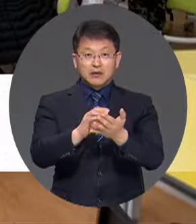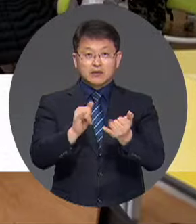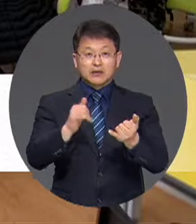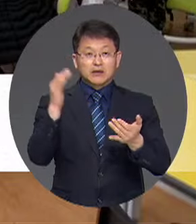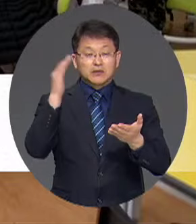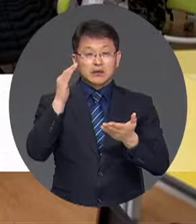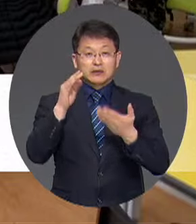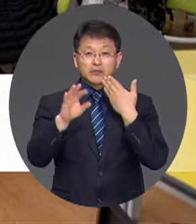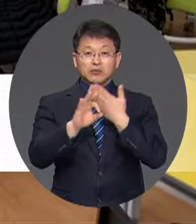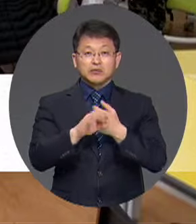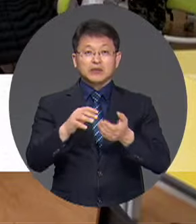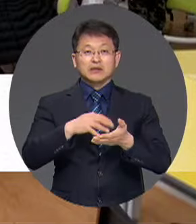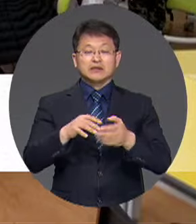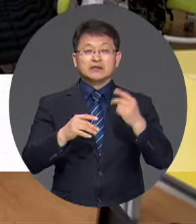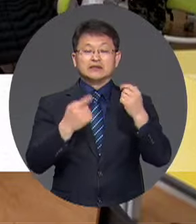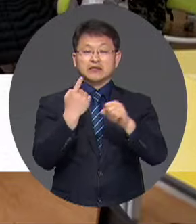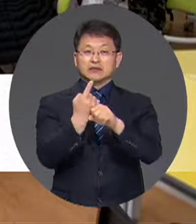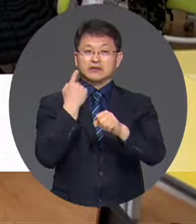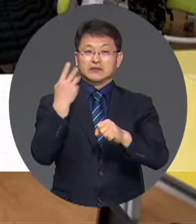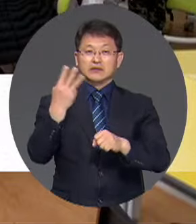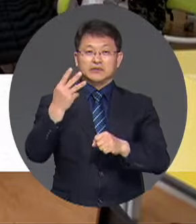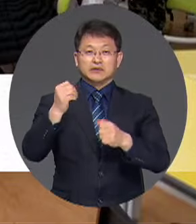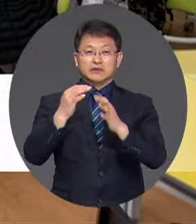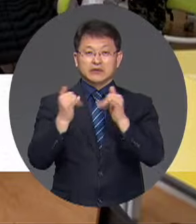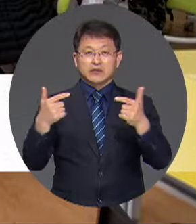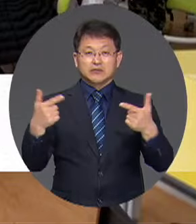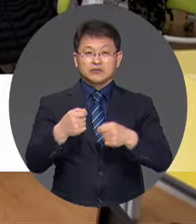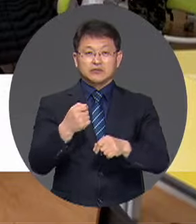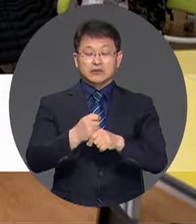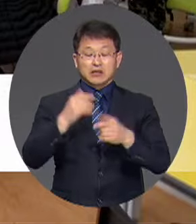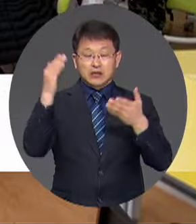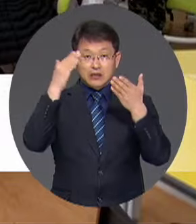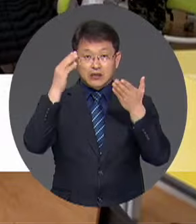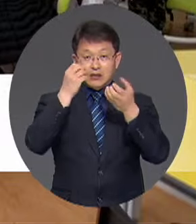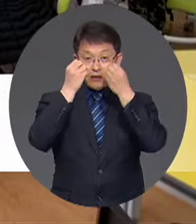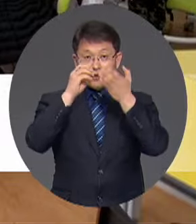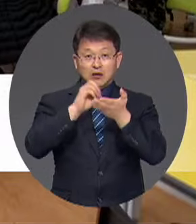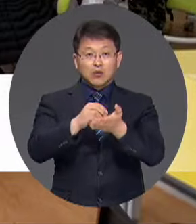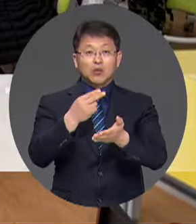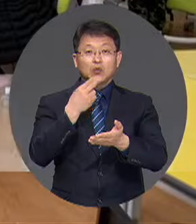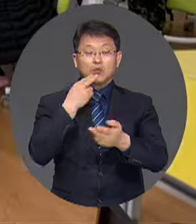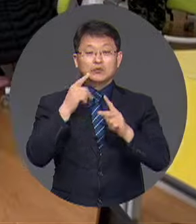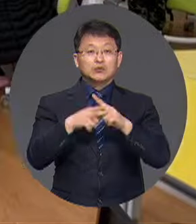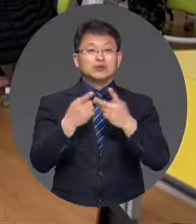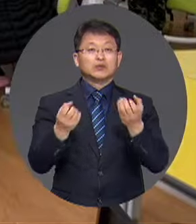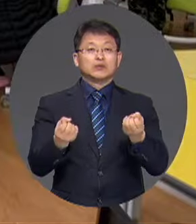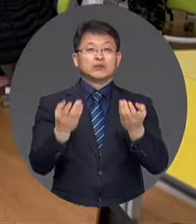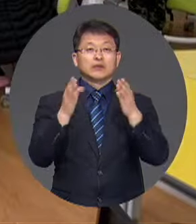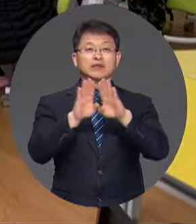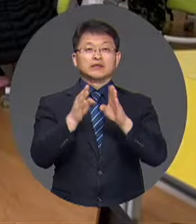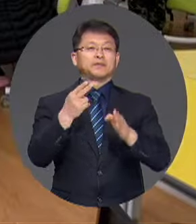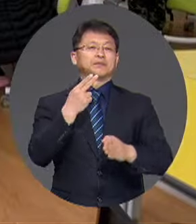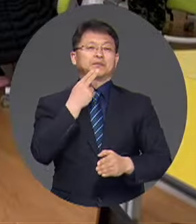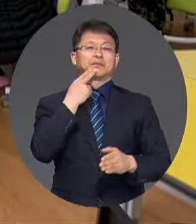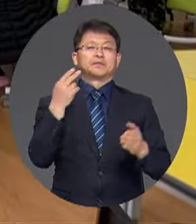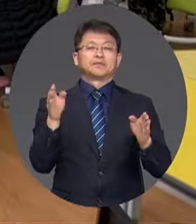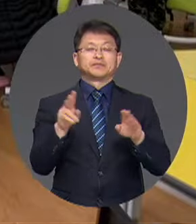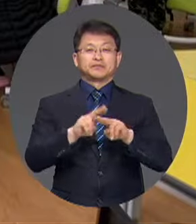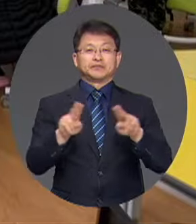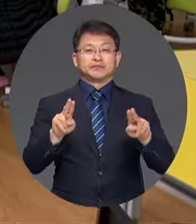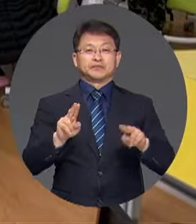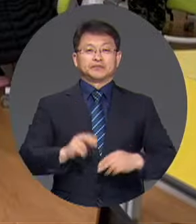지난해보다 3천여 명 정도 줄었고 신입생이 없어 입학식을 하지 못하는 초등학교도 적지 않습니다. 이재경